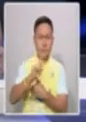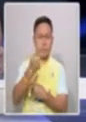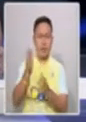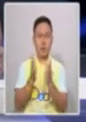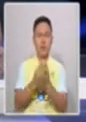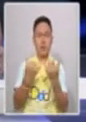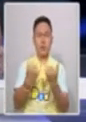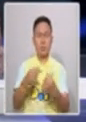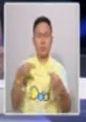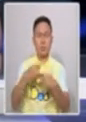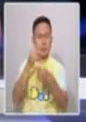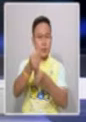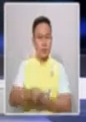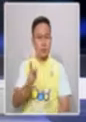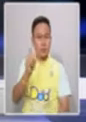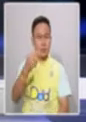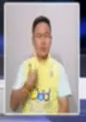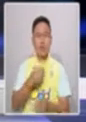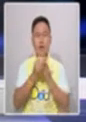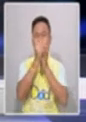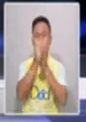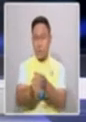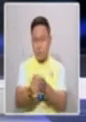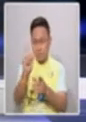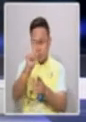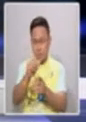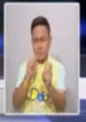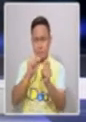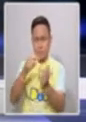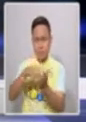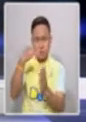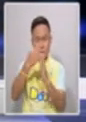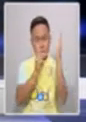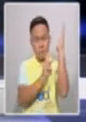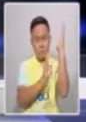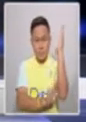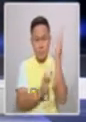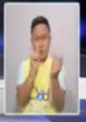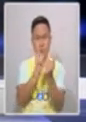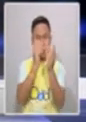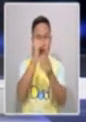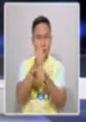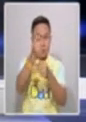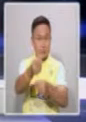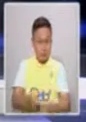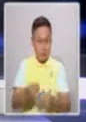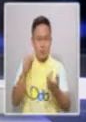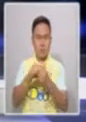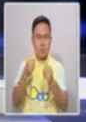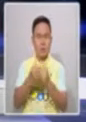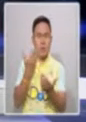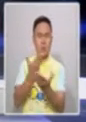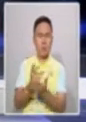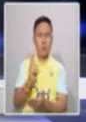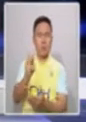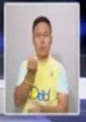คู่รู้ค่ากับธกส.นะครับวันนี้พี่โจ้พี่รัฐจะลงพื้นที่ไปที่อำเภอเมืองกระบี่ไปพบกับเกษตรกรที่มีปัญหาเรื่อง